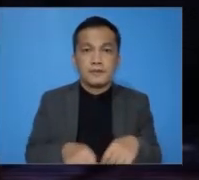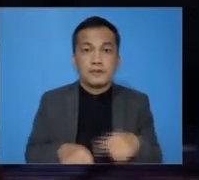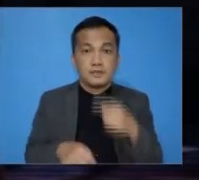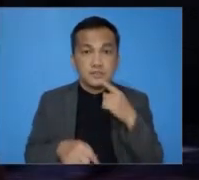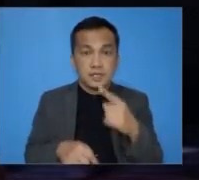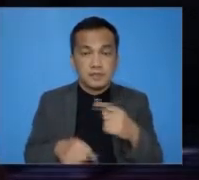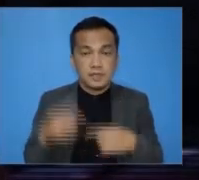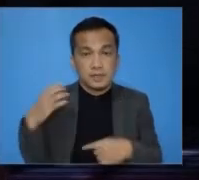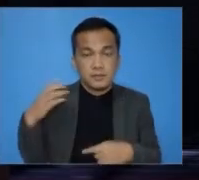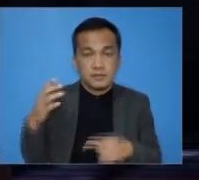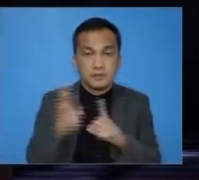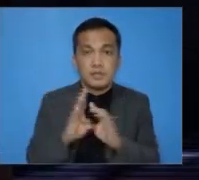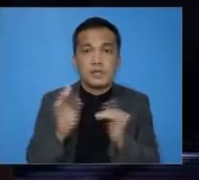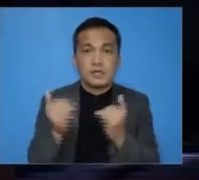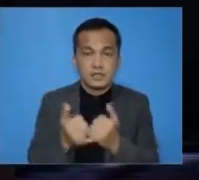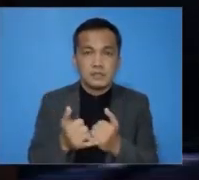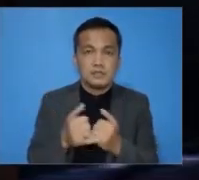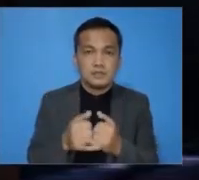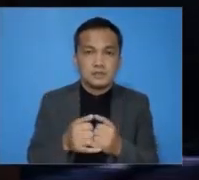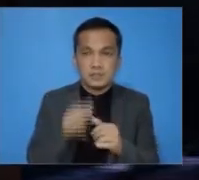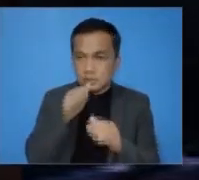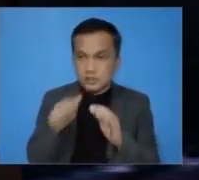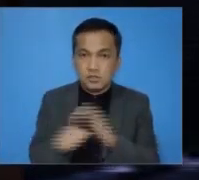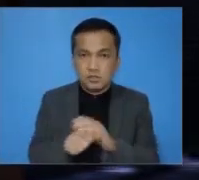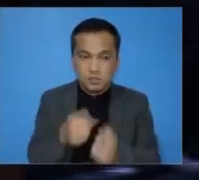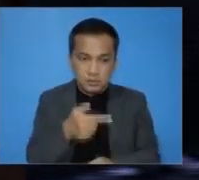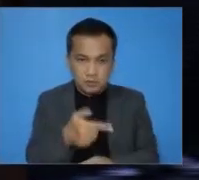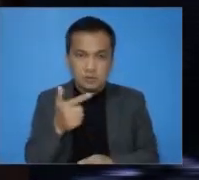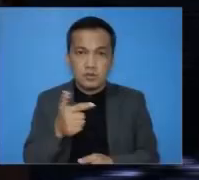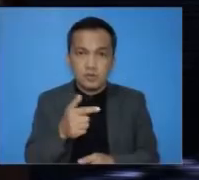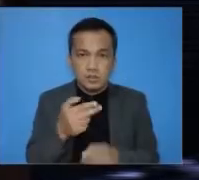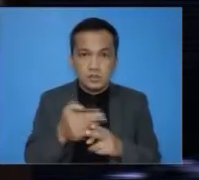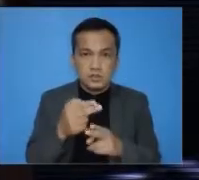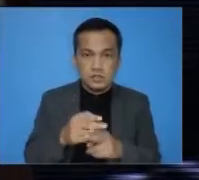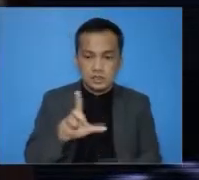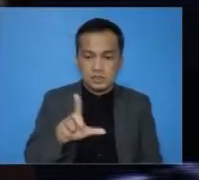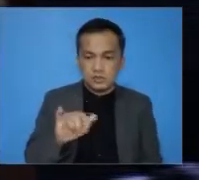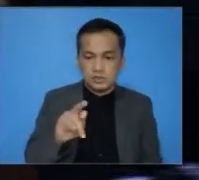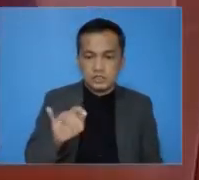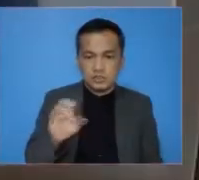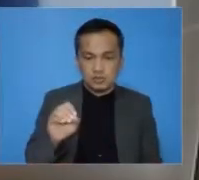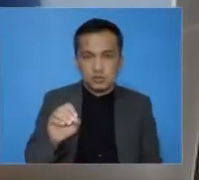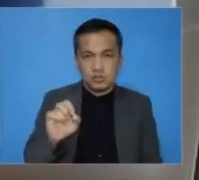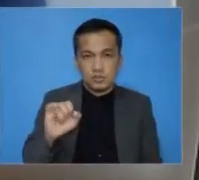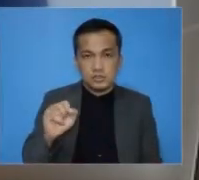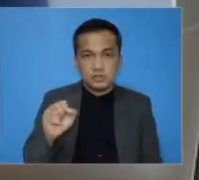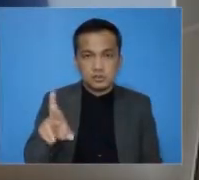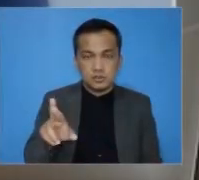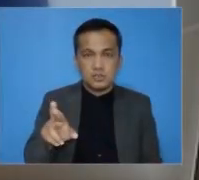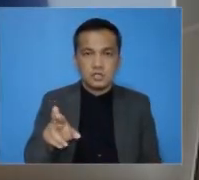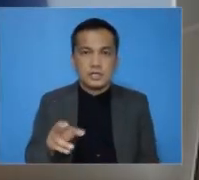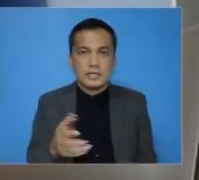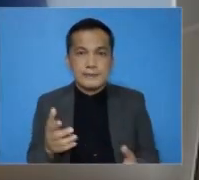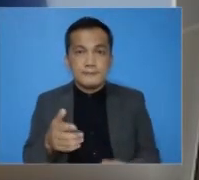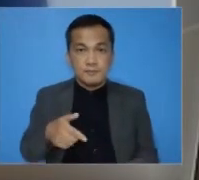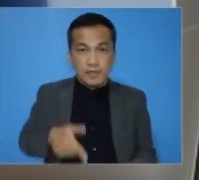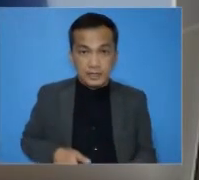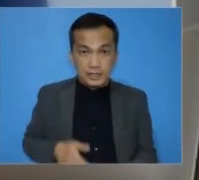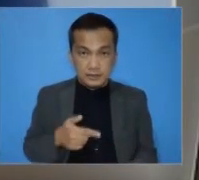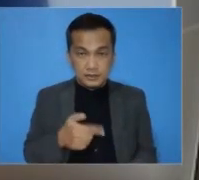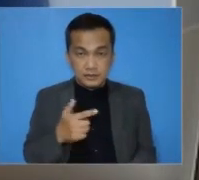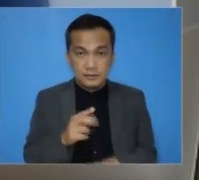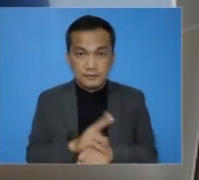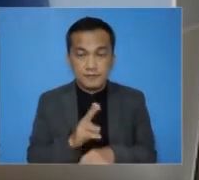barangay, nagtatago ng gunman na suspect na si Luisito Sr. Na, yung baril po na ginamit, nasaan